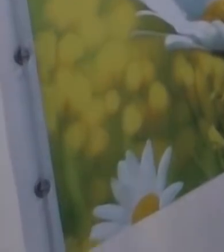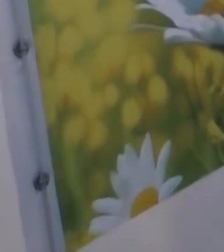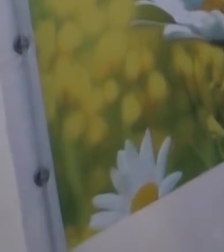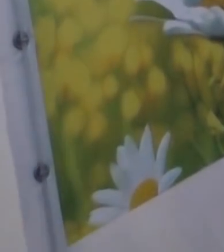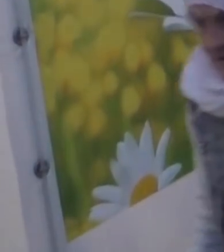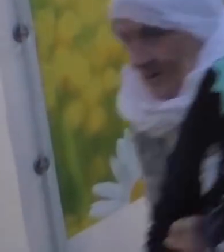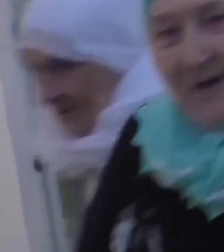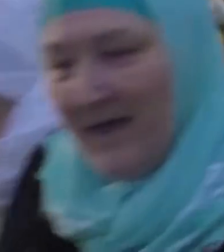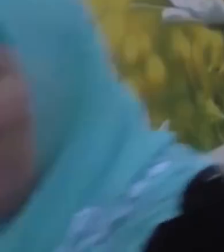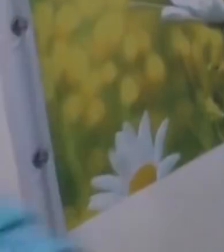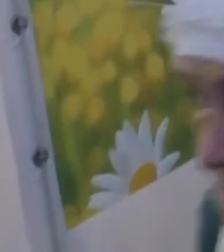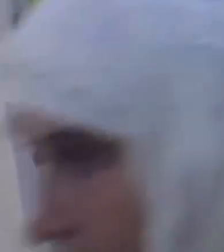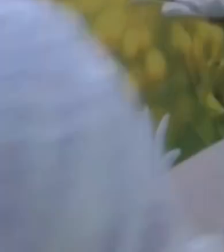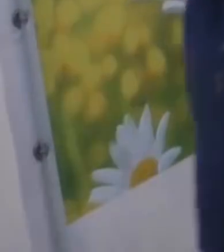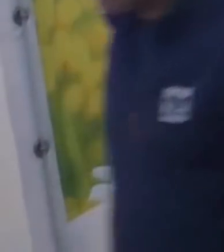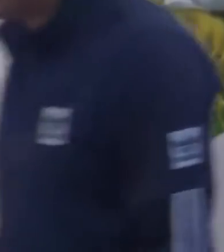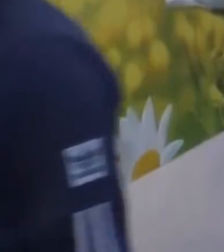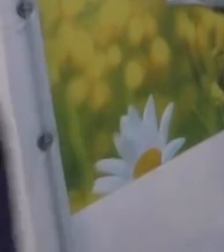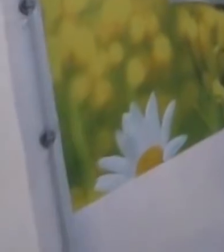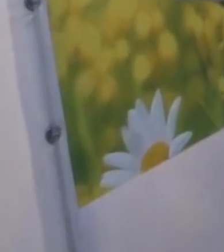الشوق طال